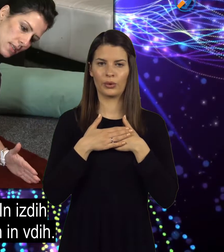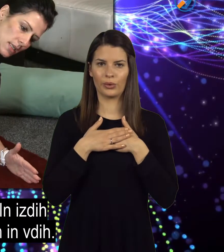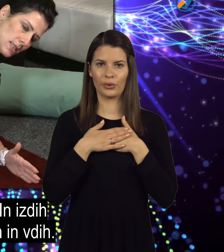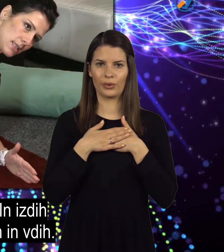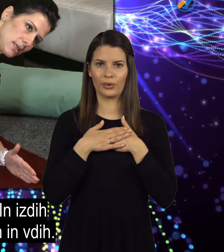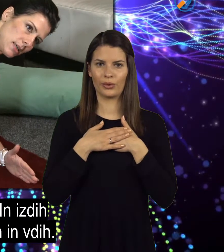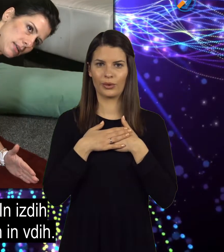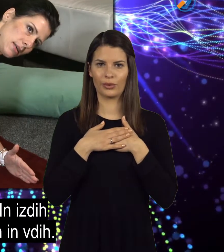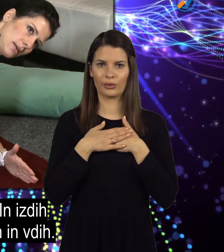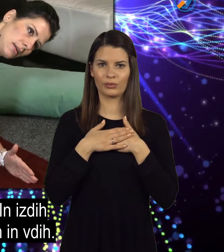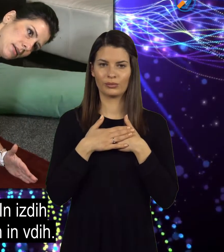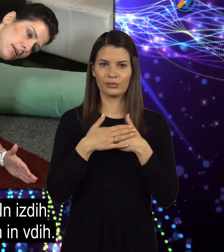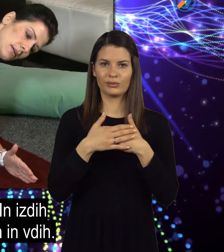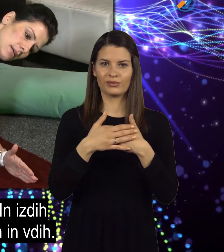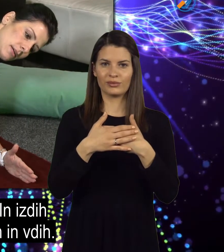In izdih.